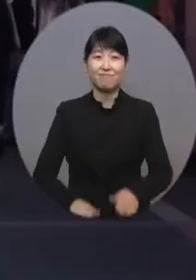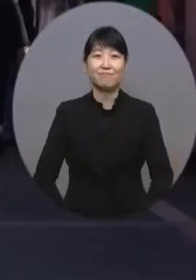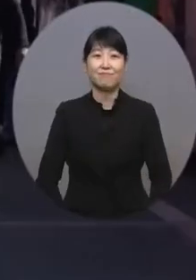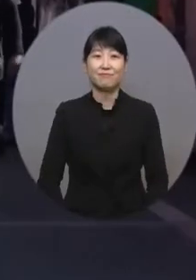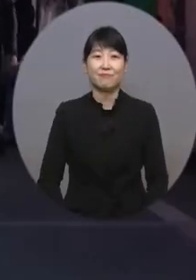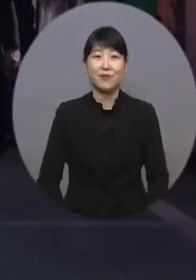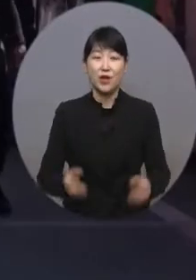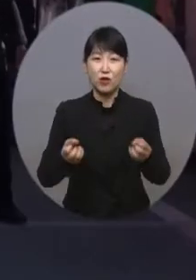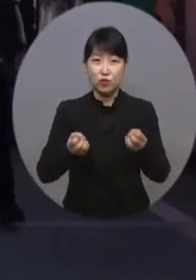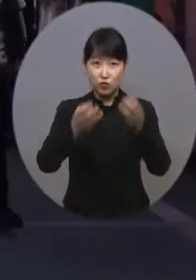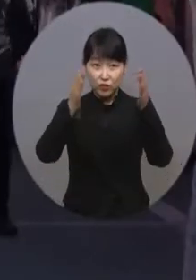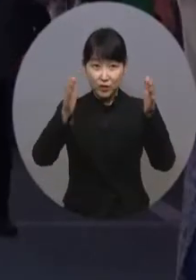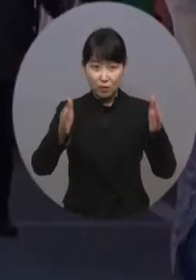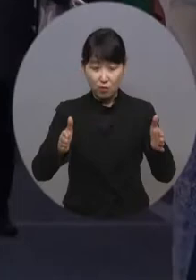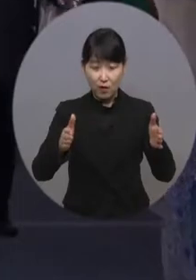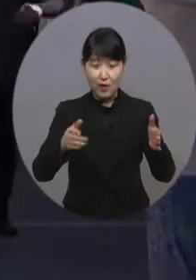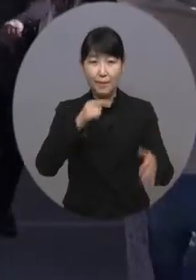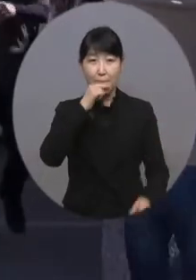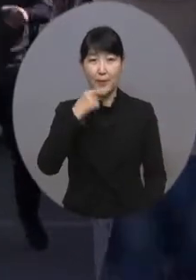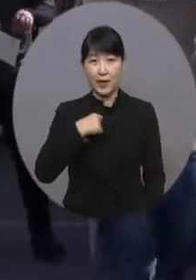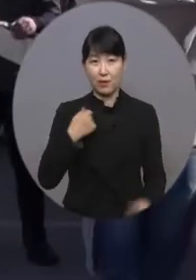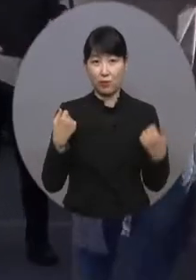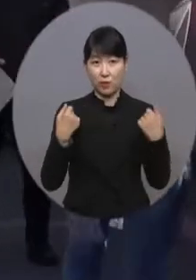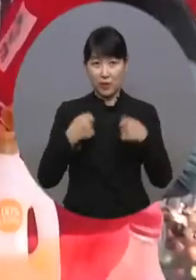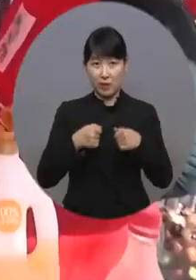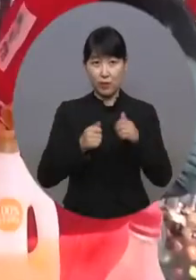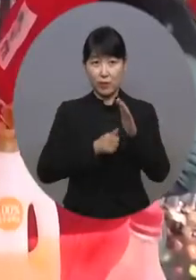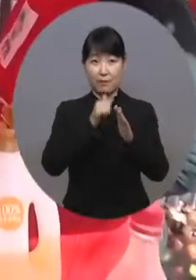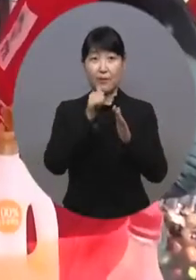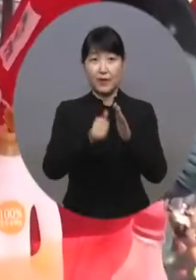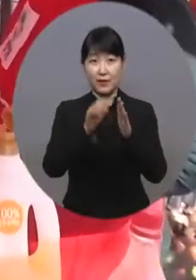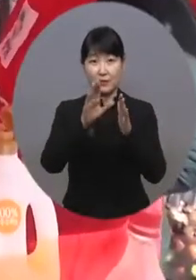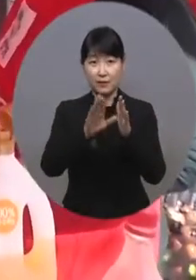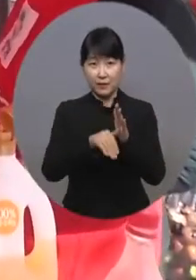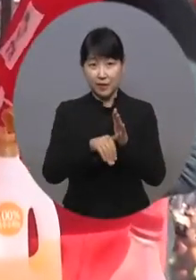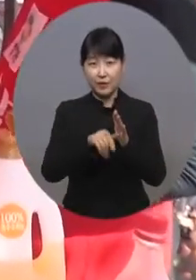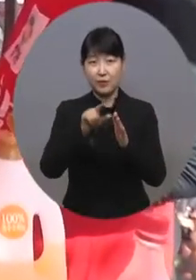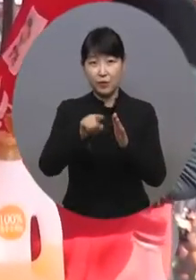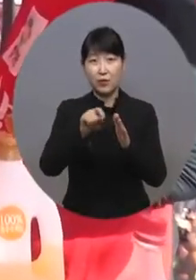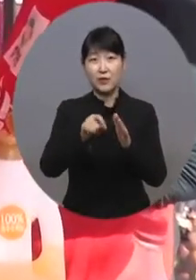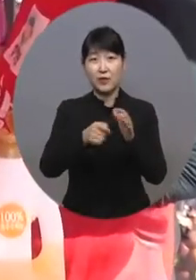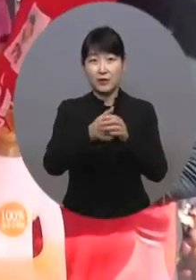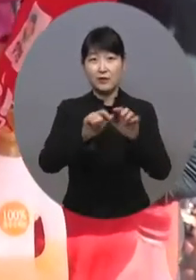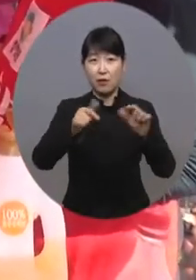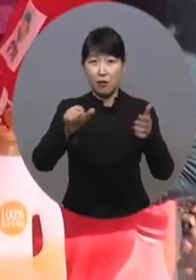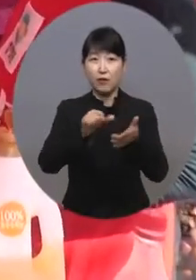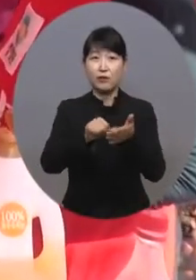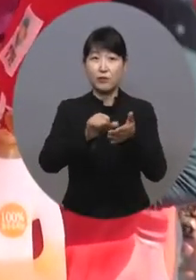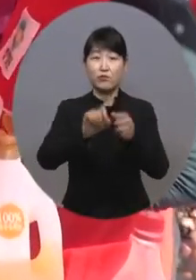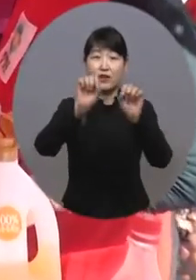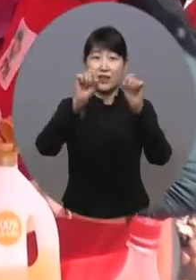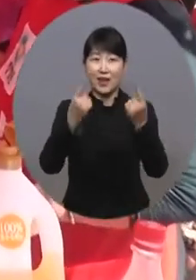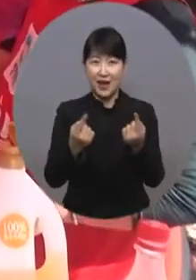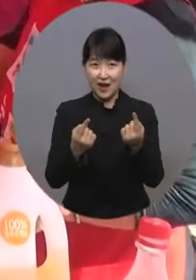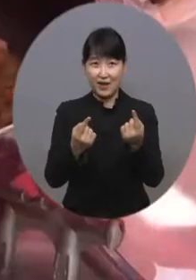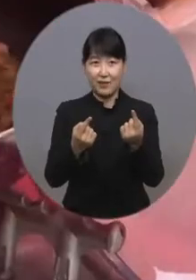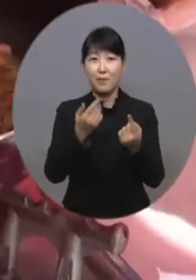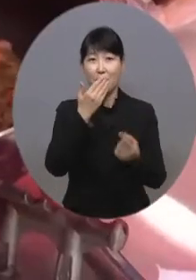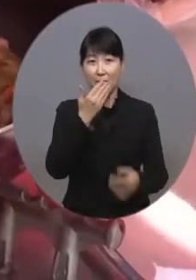축제 기간에는 붉은 옷을 입고 행사장을 방문하면 순창의 농특산물을 할인받을 수 있는 이벤트가